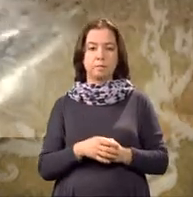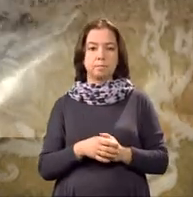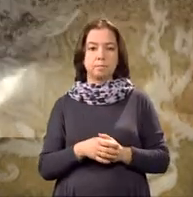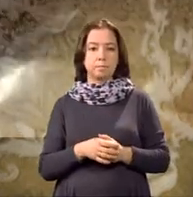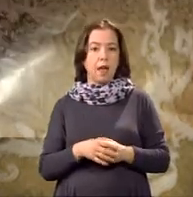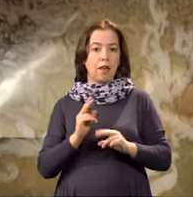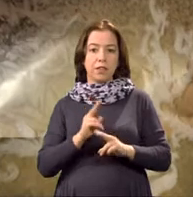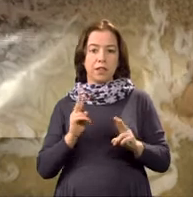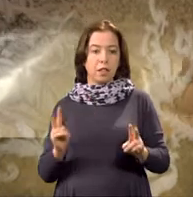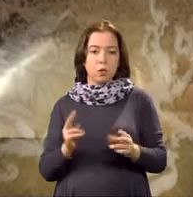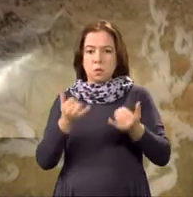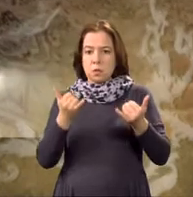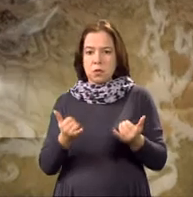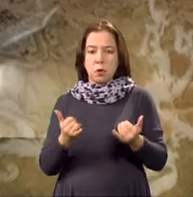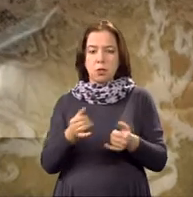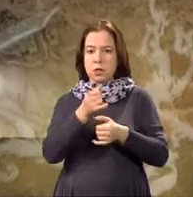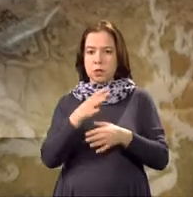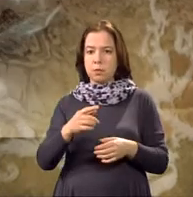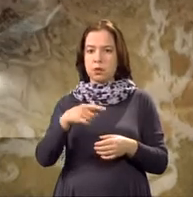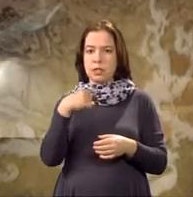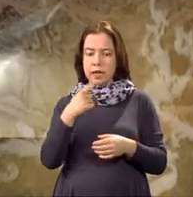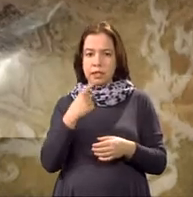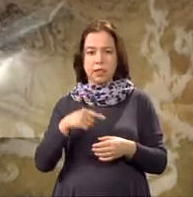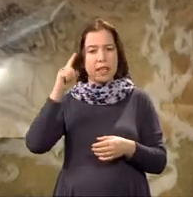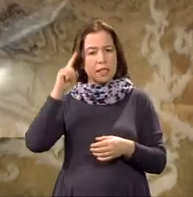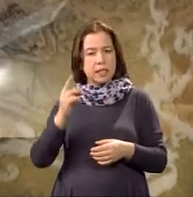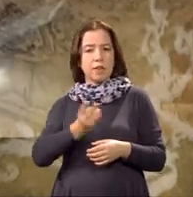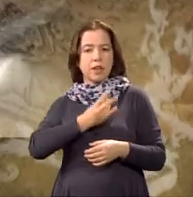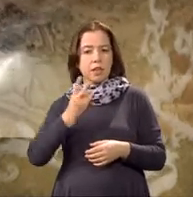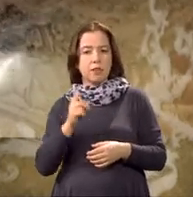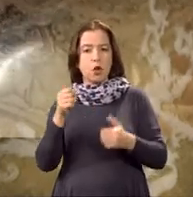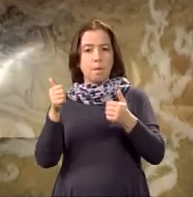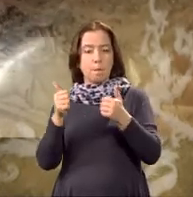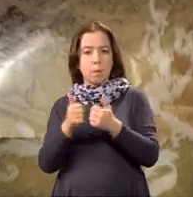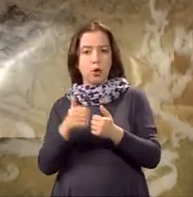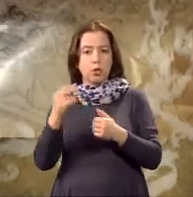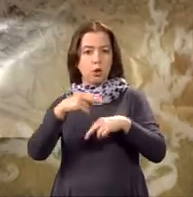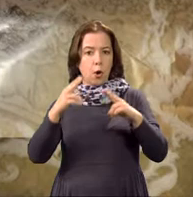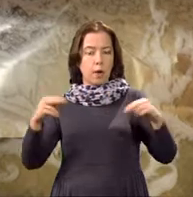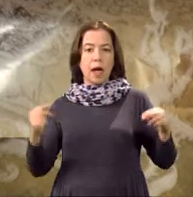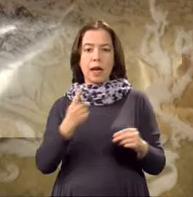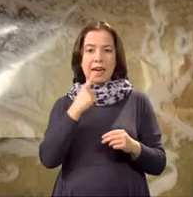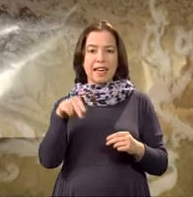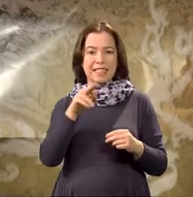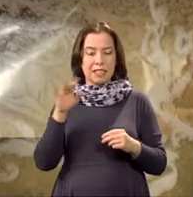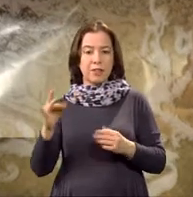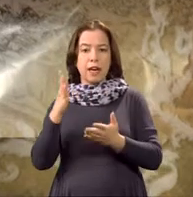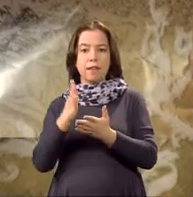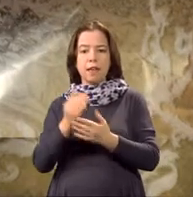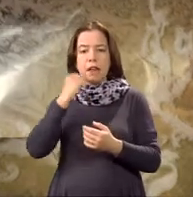вже не скаже, чи знав князь, що поряд з Красним двором є давній печерній монастир